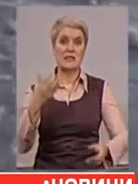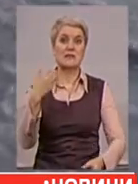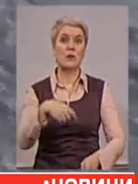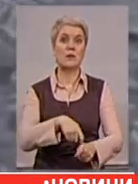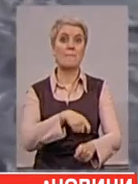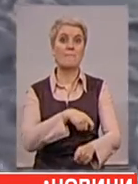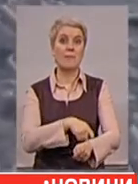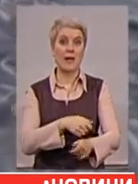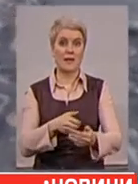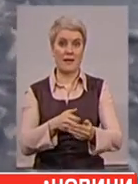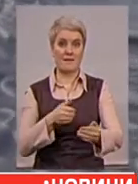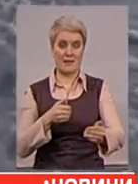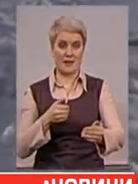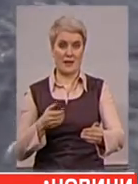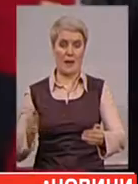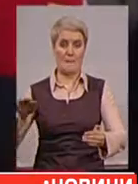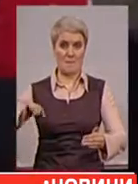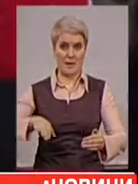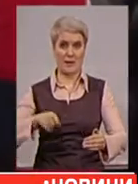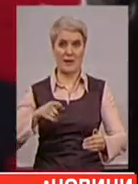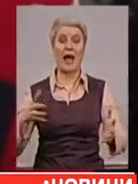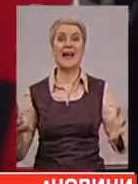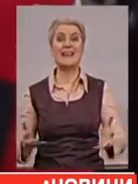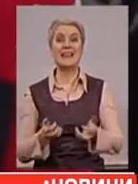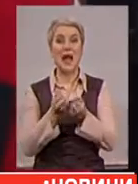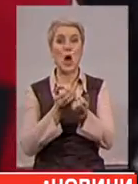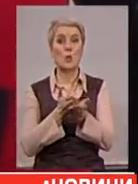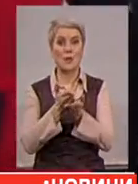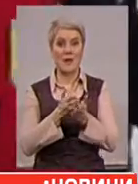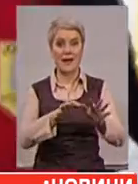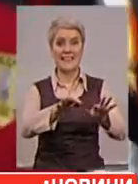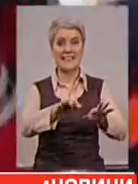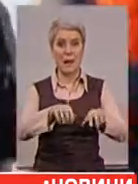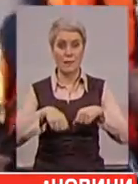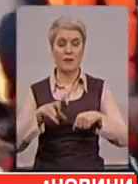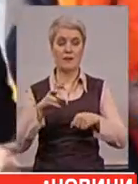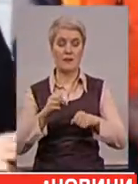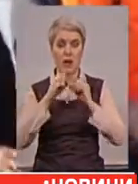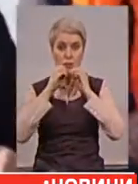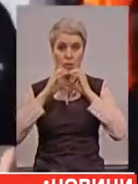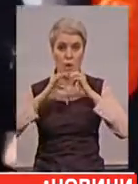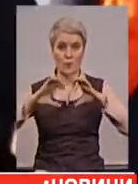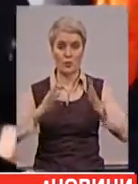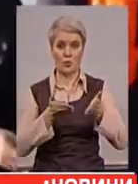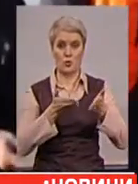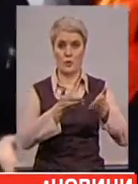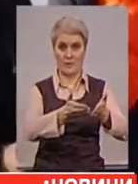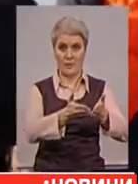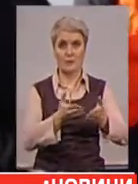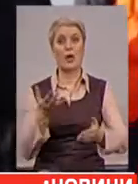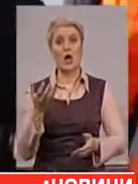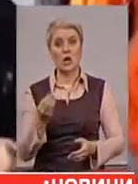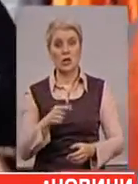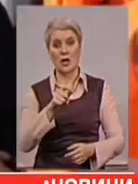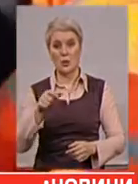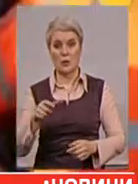метрів від берега. Їх рятувальники забрали на надувні човни. Ще 50 людей дрейфували неподалік берега. Їм просто